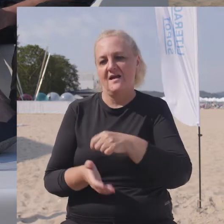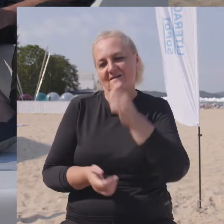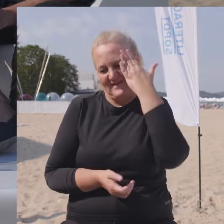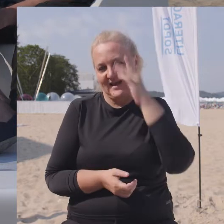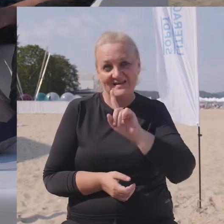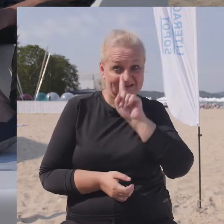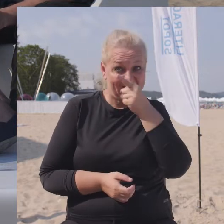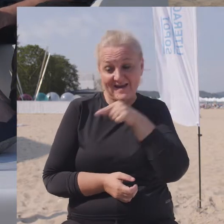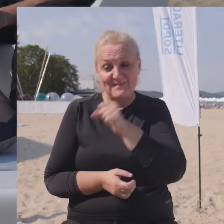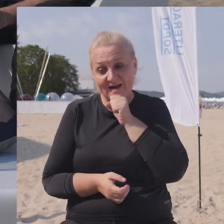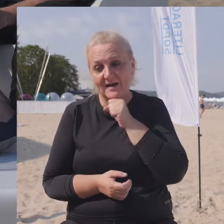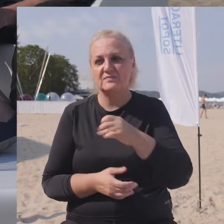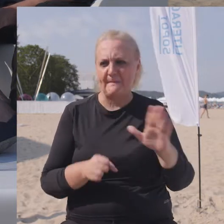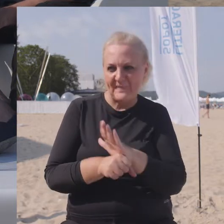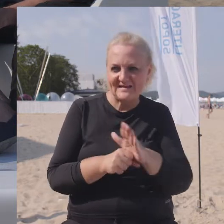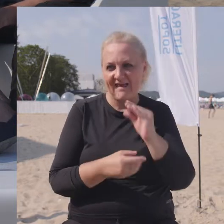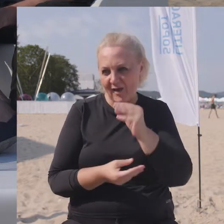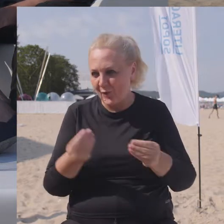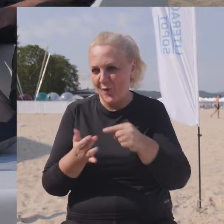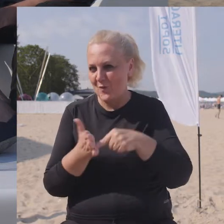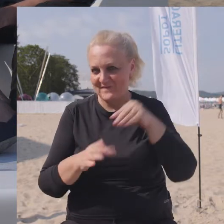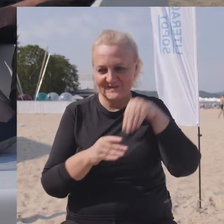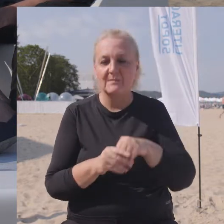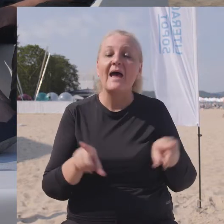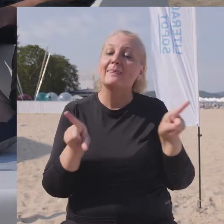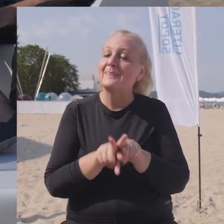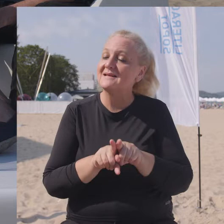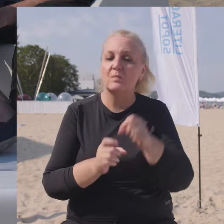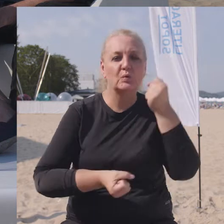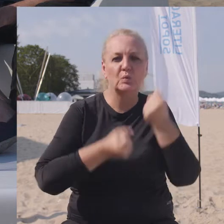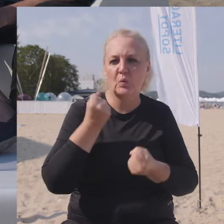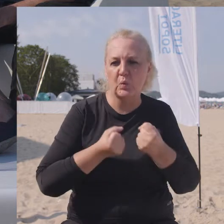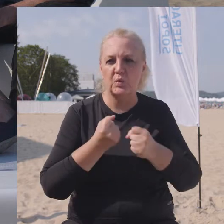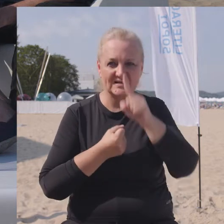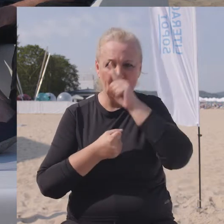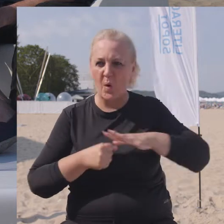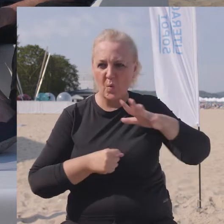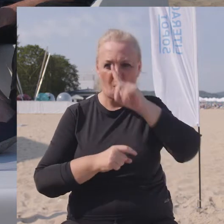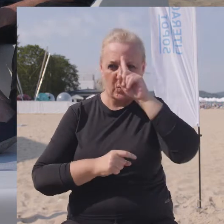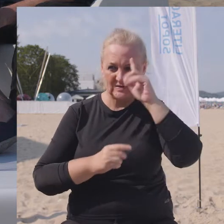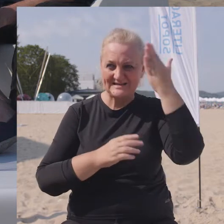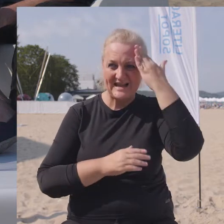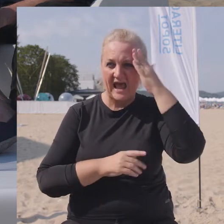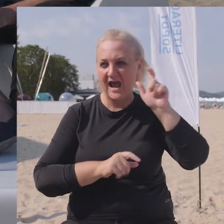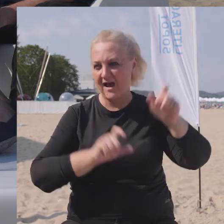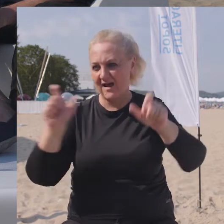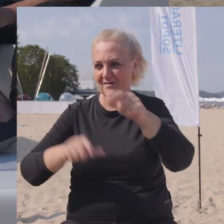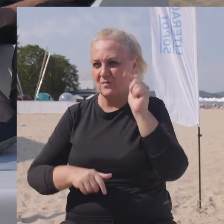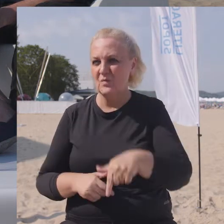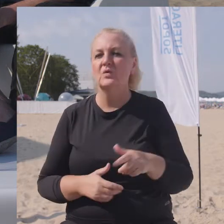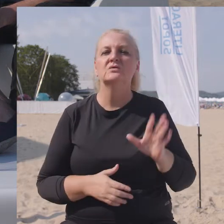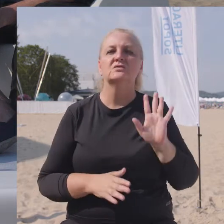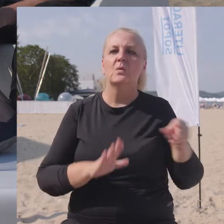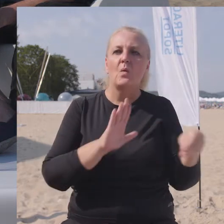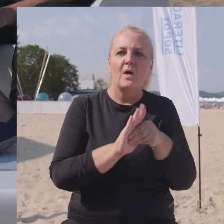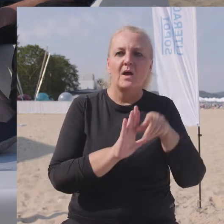biznesowego, ekonomicznego, ale również różnego rodzaju dość skomplikowanych siatek społecznych, no bo trzeba było mieć